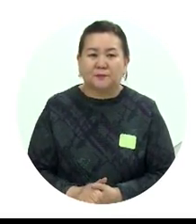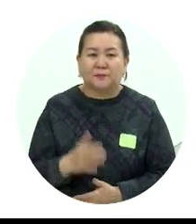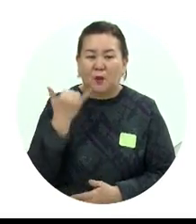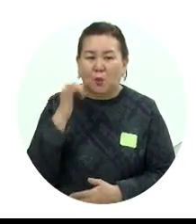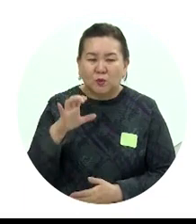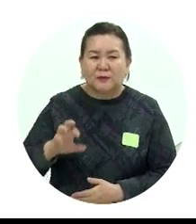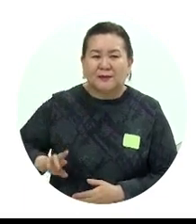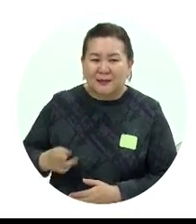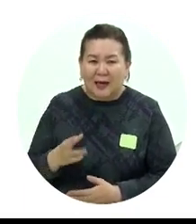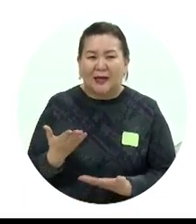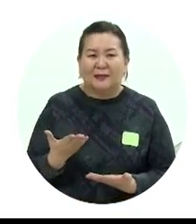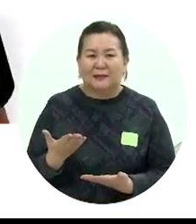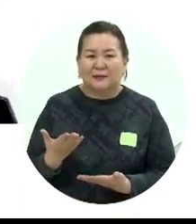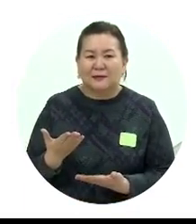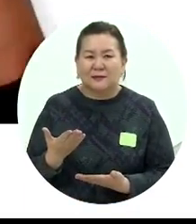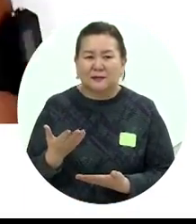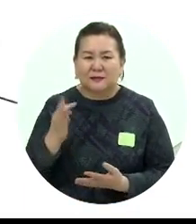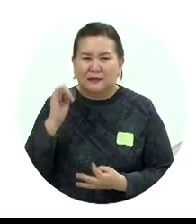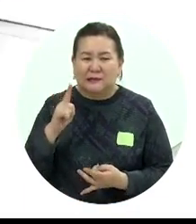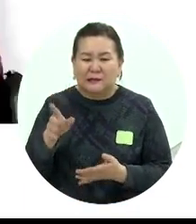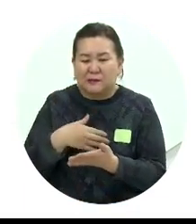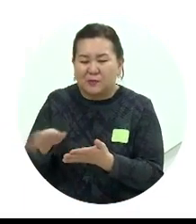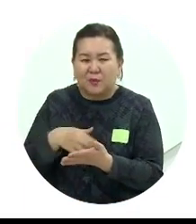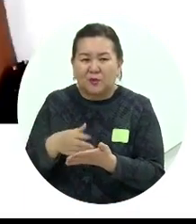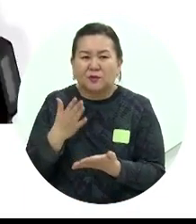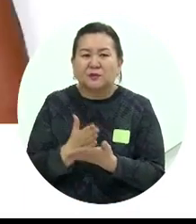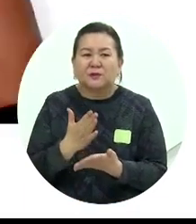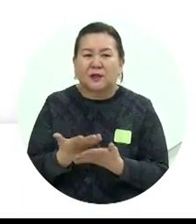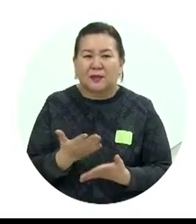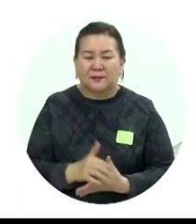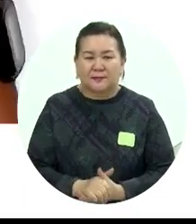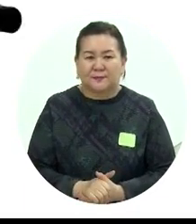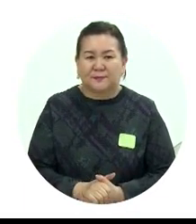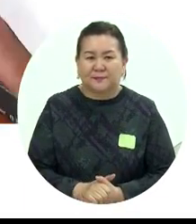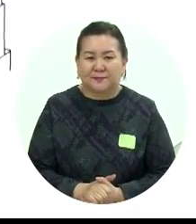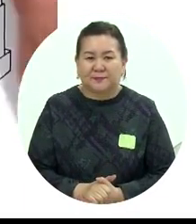За ус яагаад маш ихээр бохирдж байна вэ?